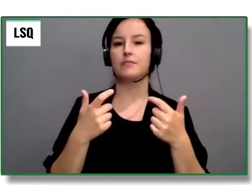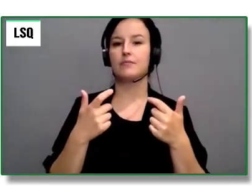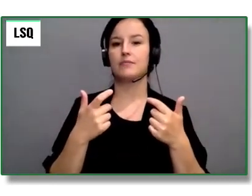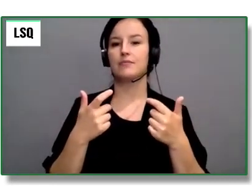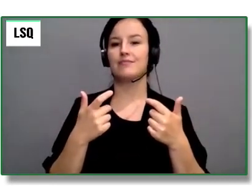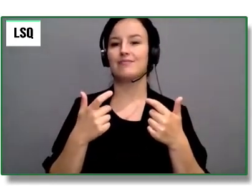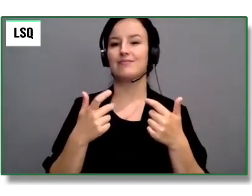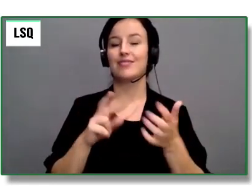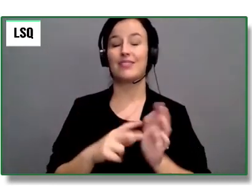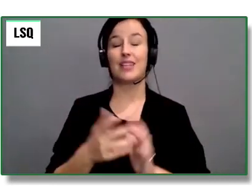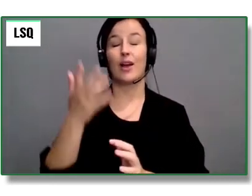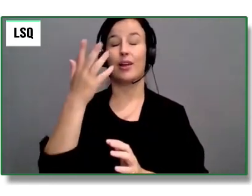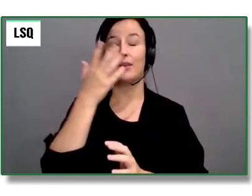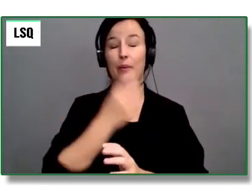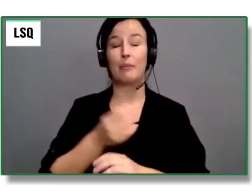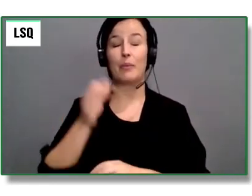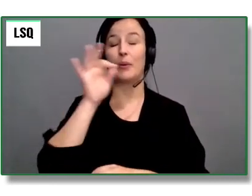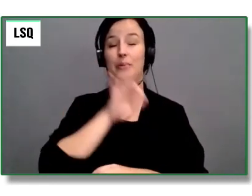il y a beaucoup de